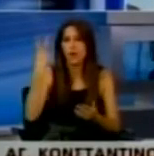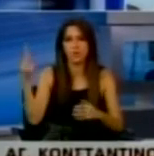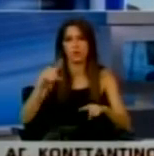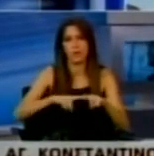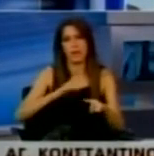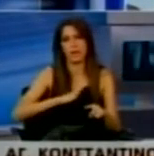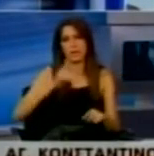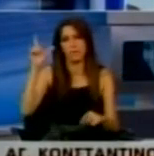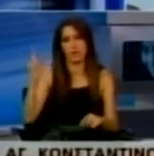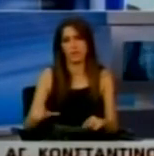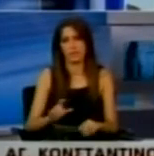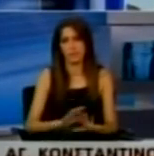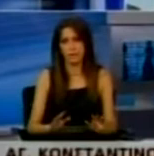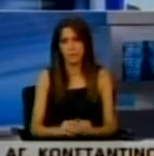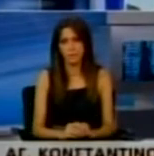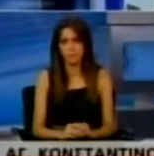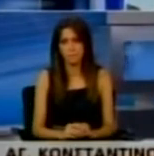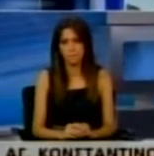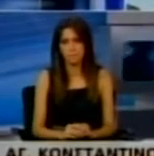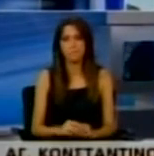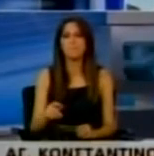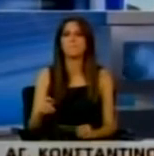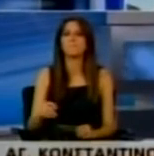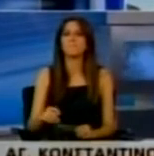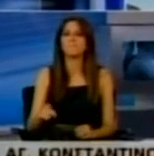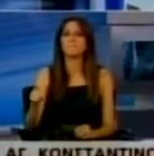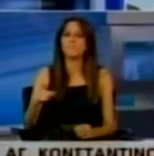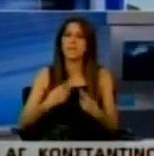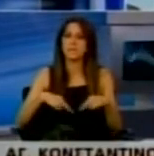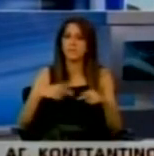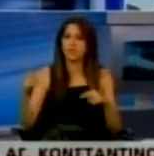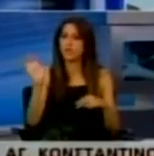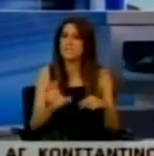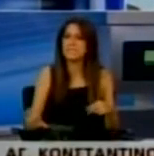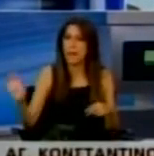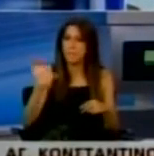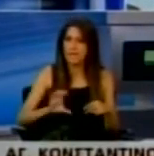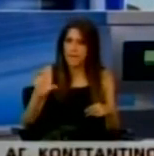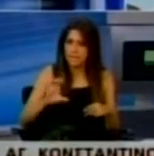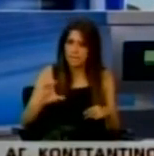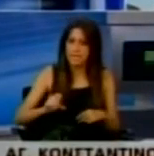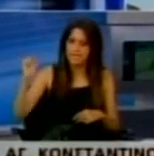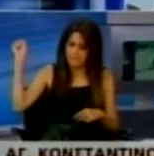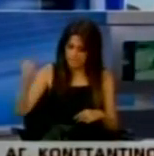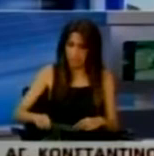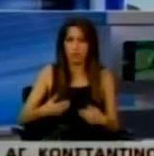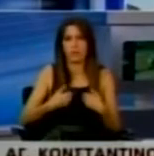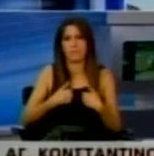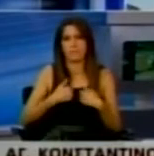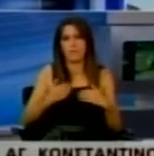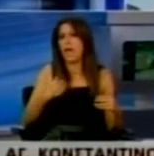συντάσσεται. Συντάσσεται ουσιαστικά με εκείνο το οποίο έχουμε πει. Ότι κανένας δεν είχε